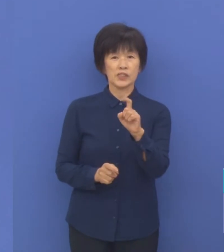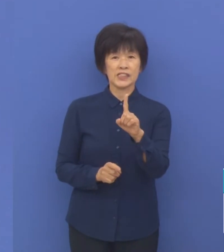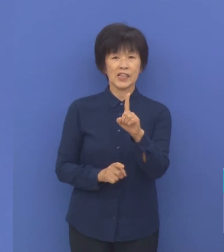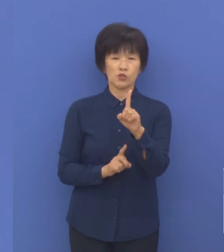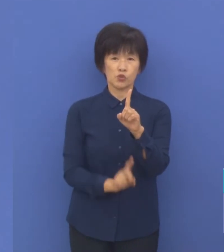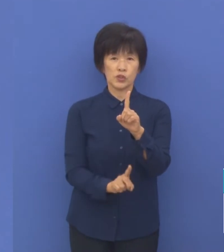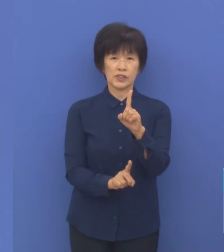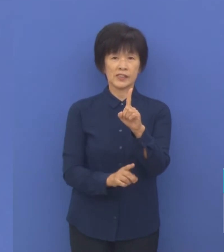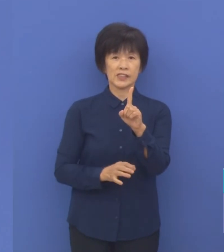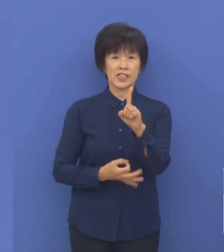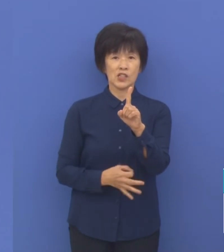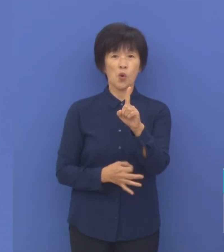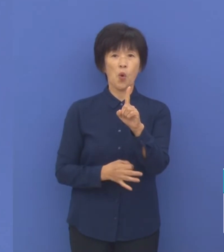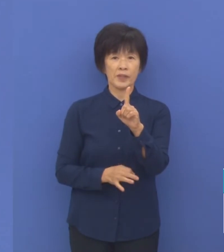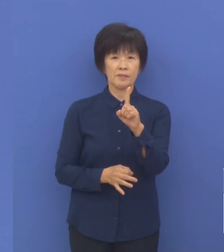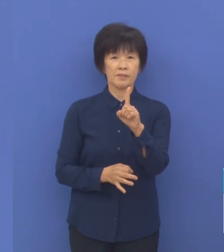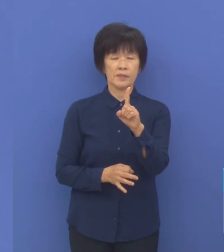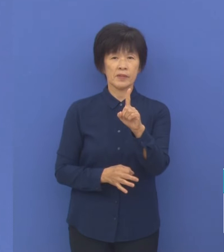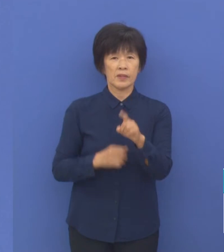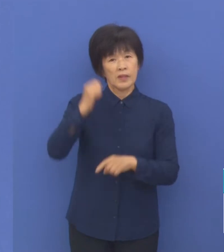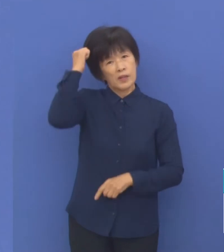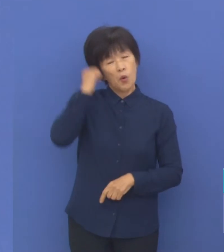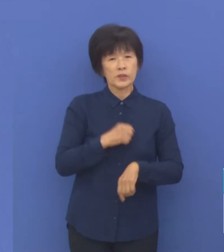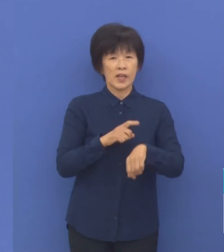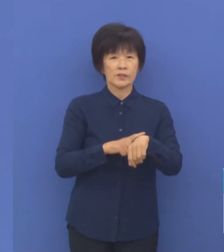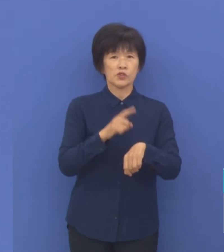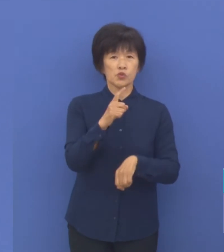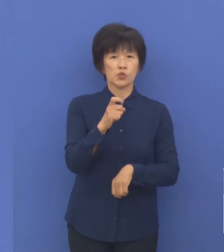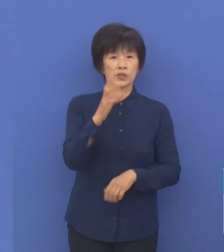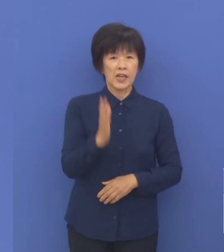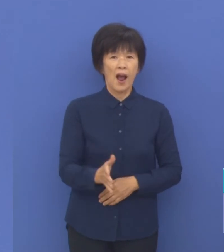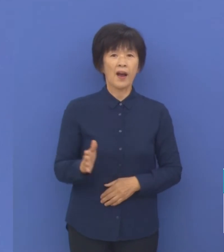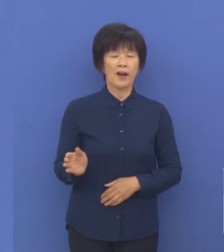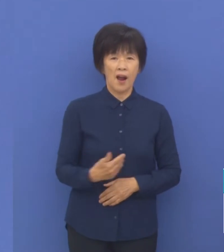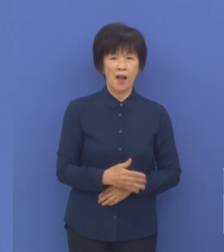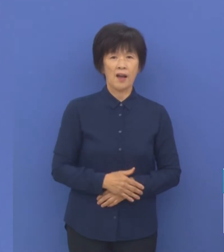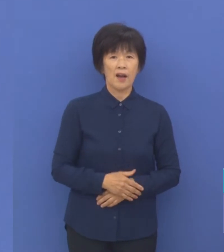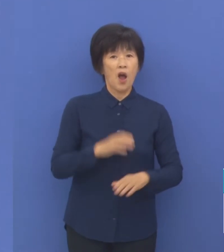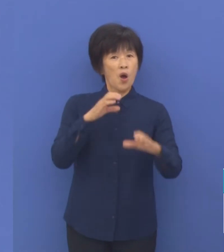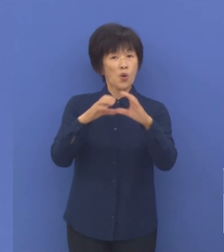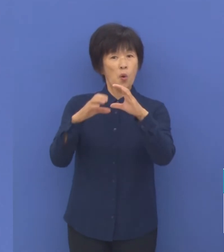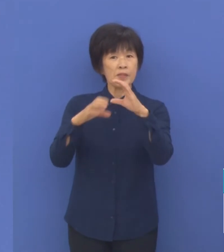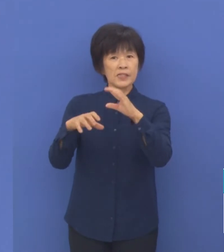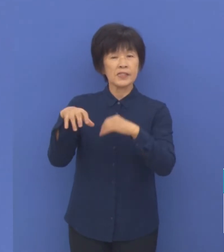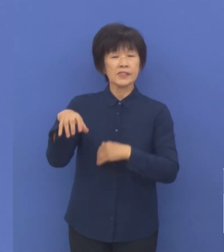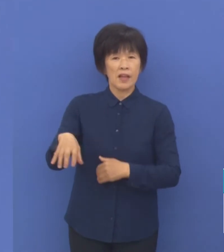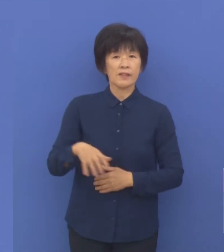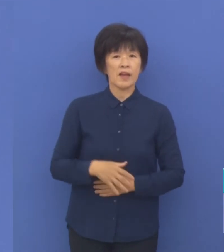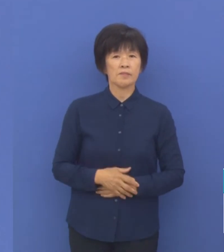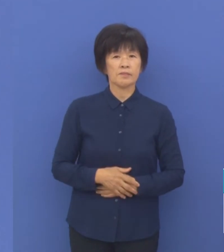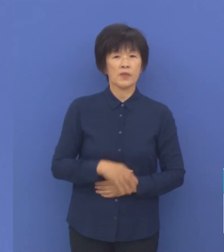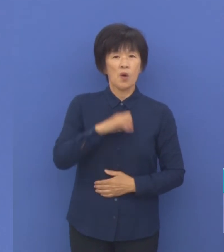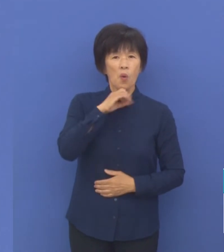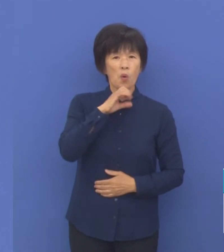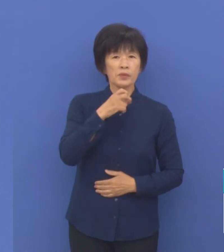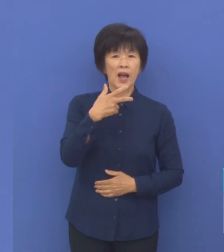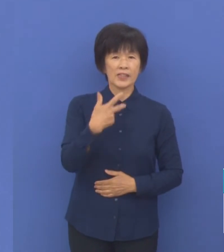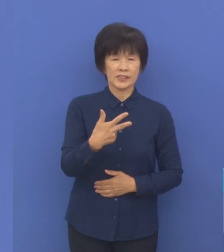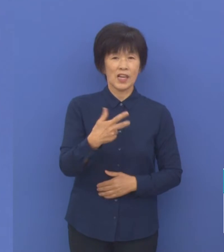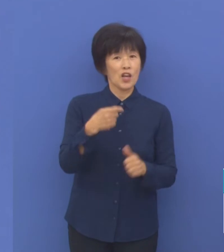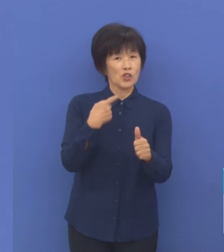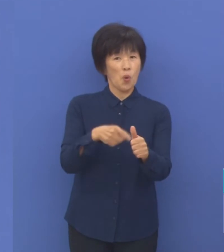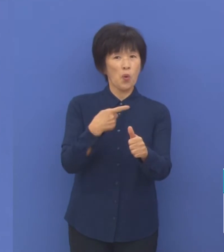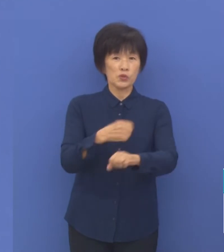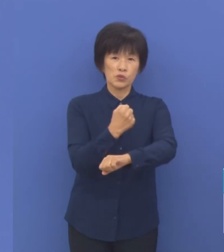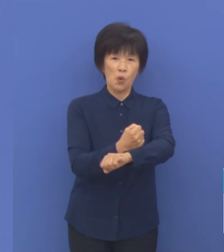11月1日金曜日午前10時30分からコミュニティセンターで大村市